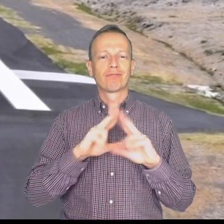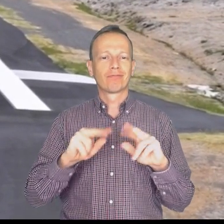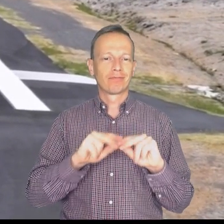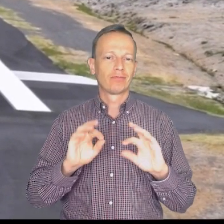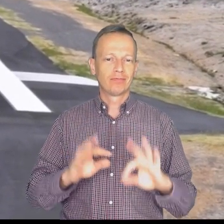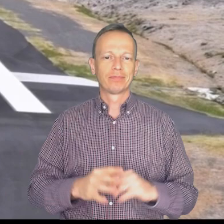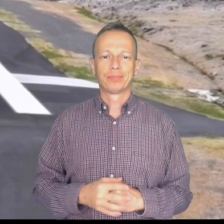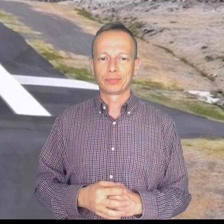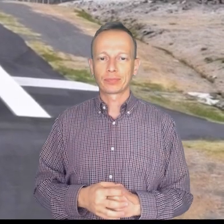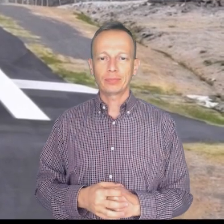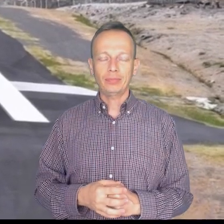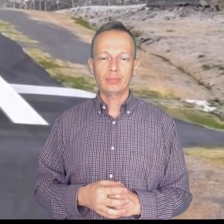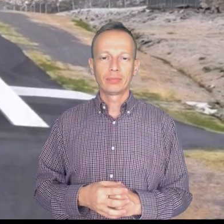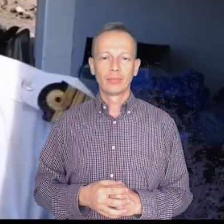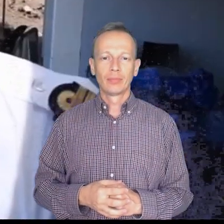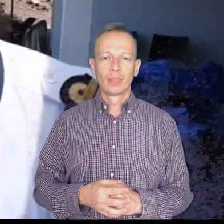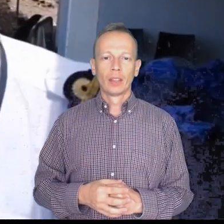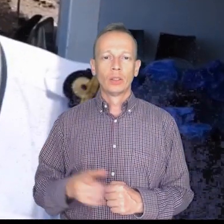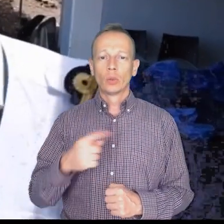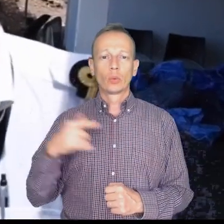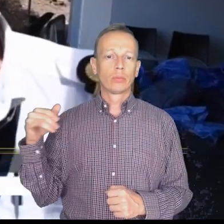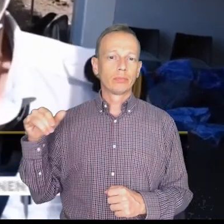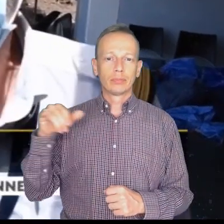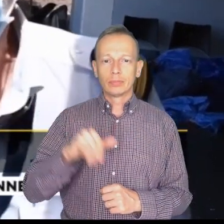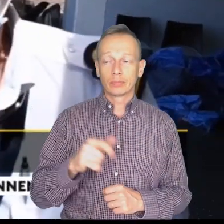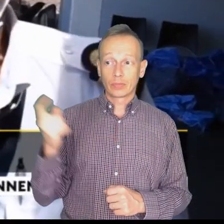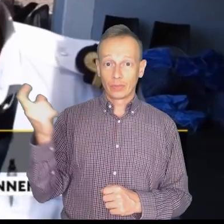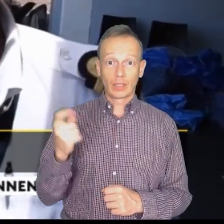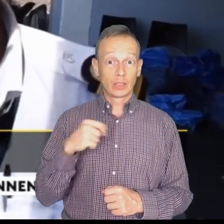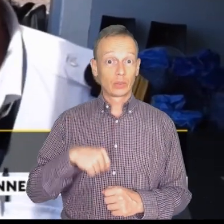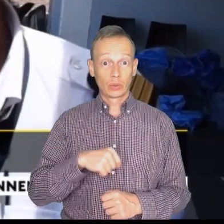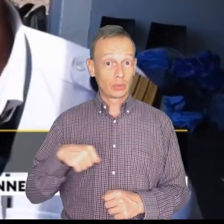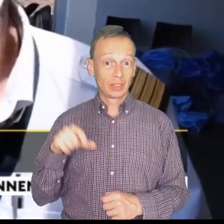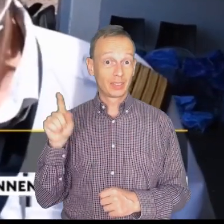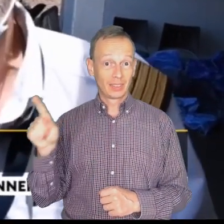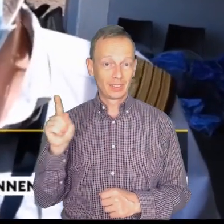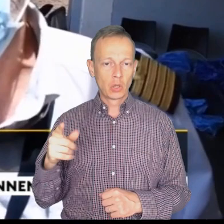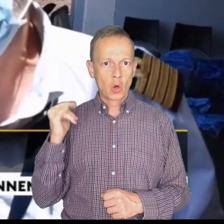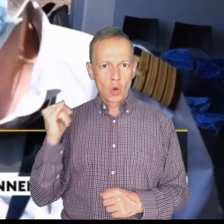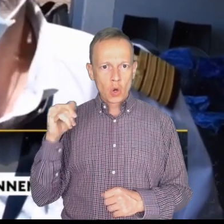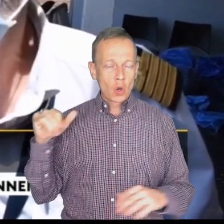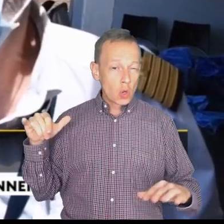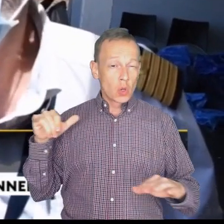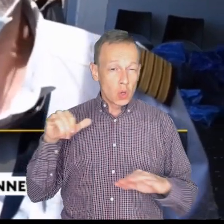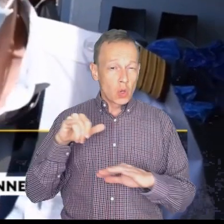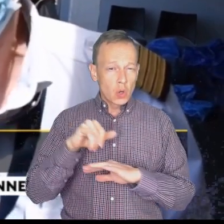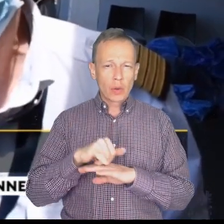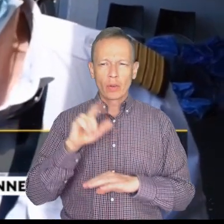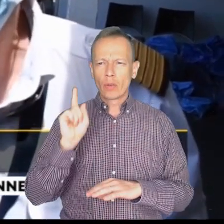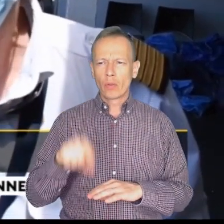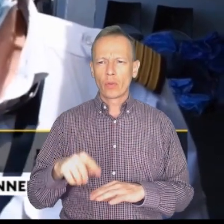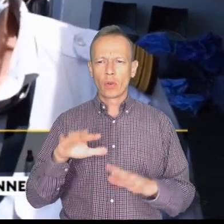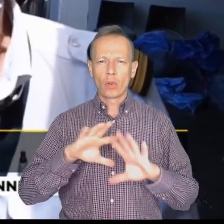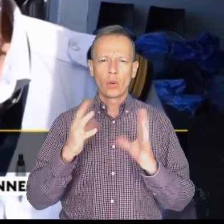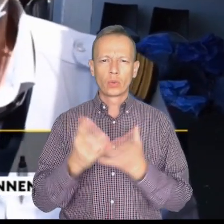Tehamouana. On est venu avec l'avion de Suisse directement et c'était un long voyage. Il y avait en tout